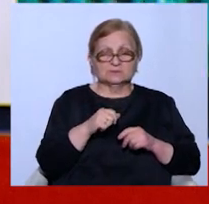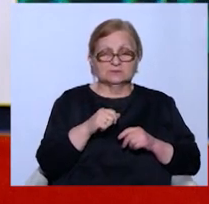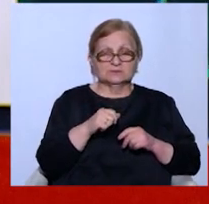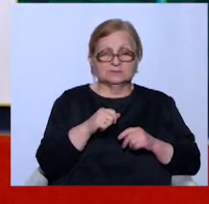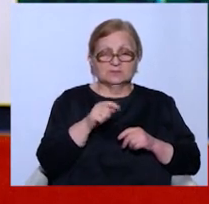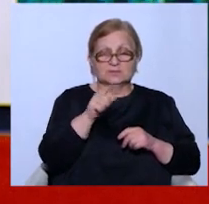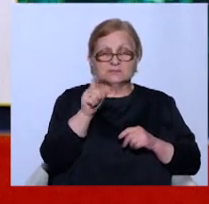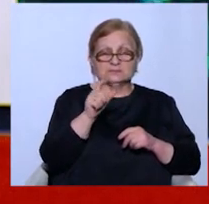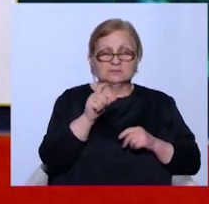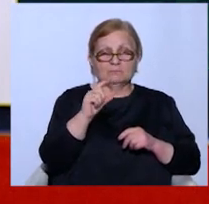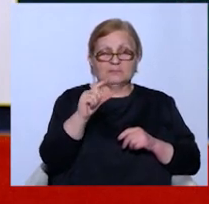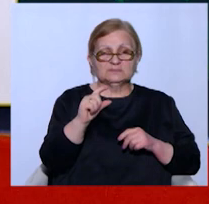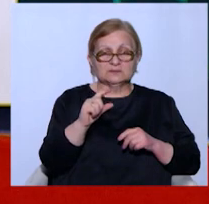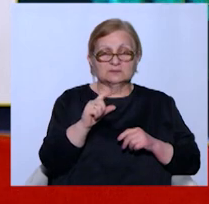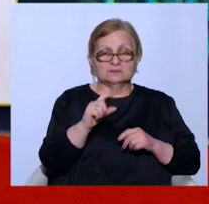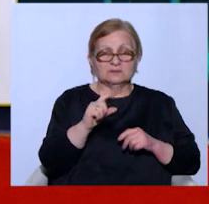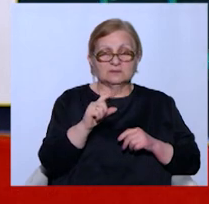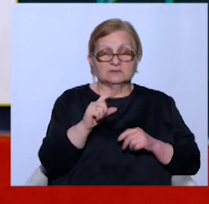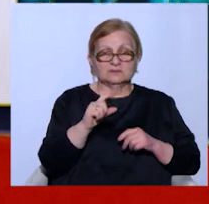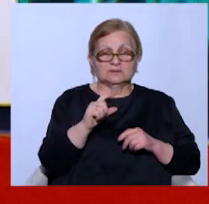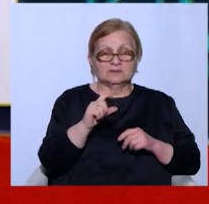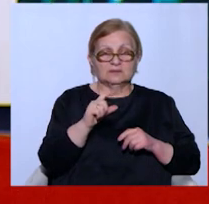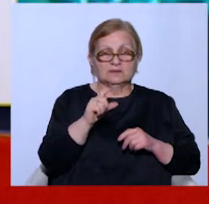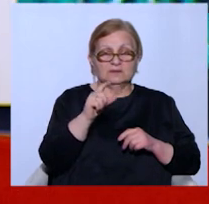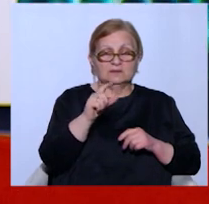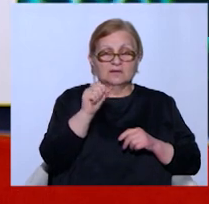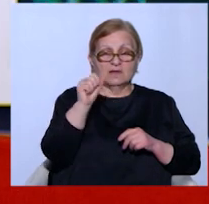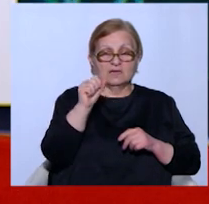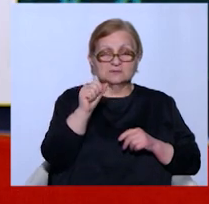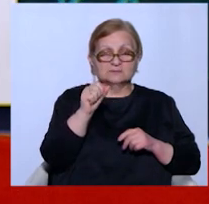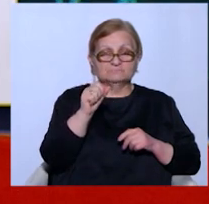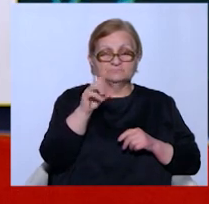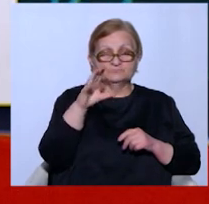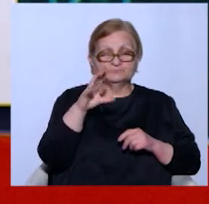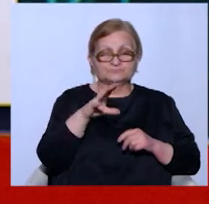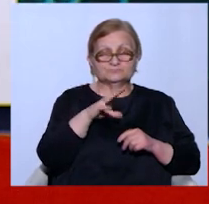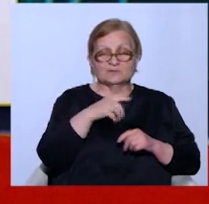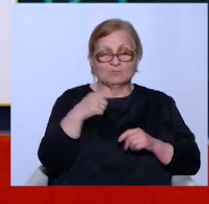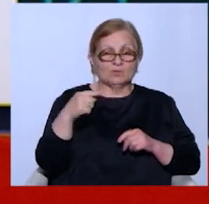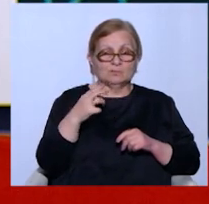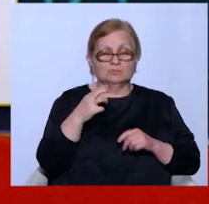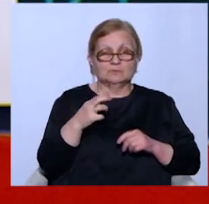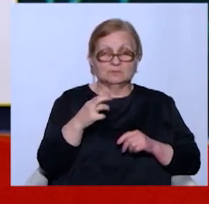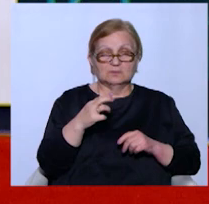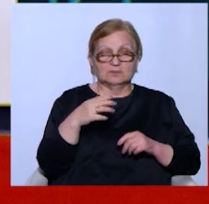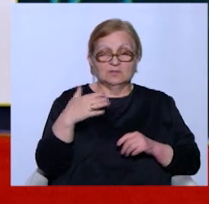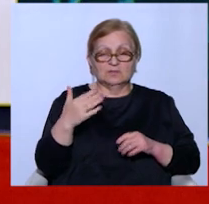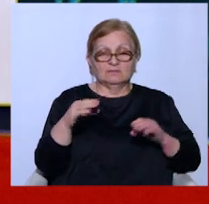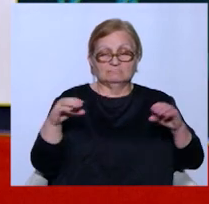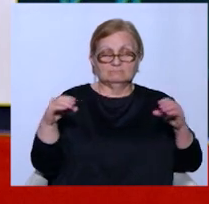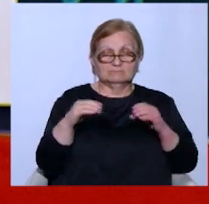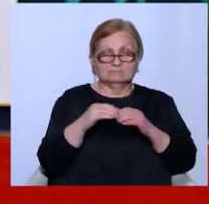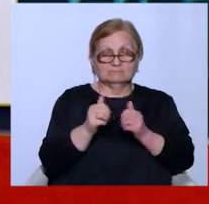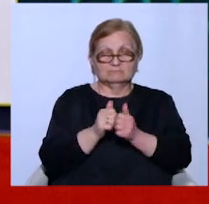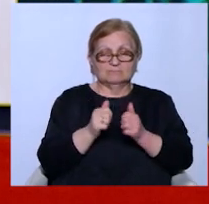ეს ცისფერი მართკუთხედის მეორე გვერდიც რას უდრის? აი a-ს, აი ტრიანგულს გამოკლებული b. ამიტომ გვერდი გვერდ მიერება, ესენი ხო